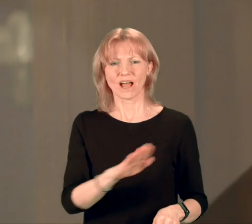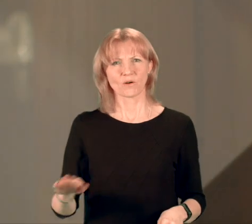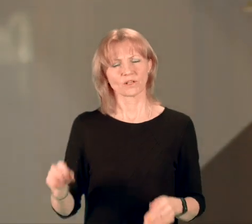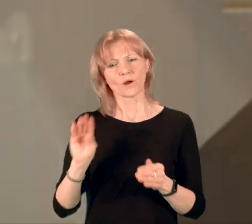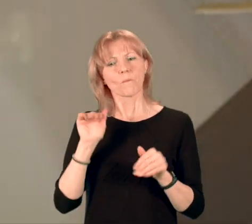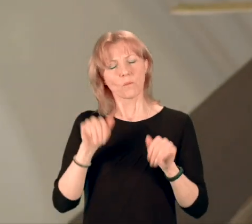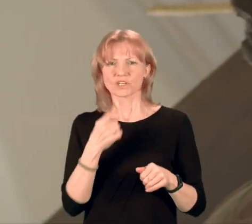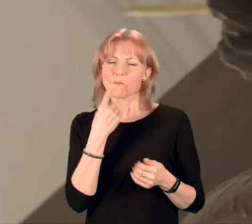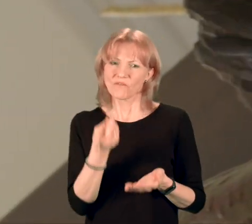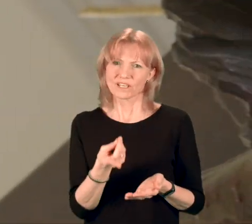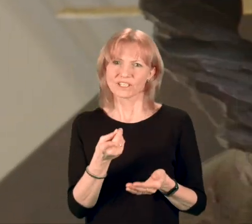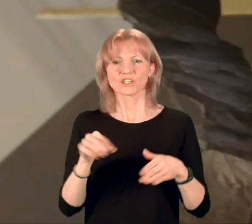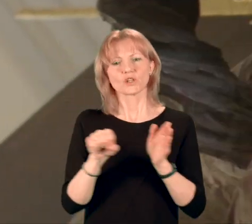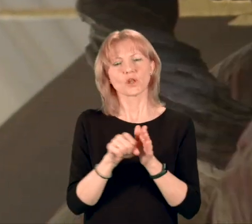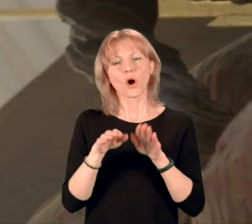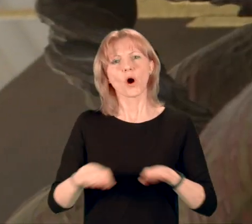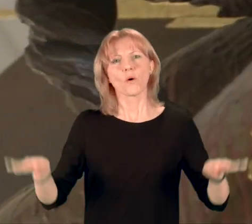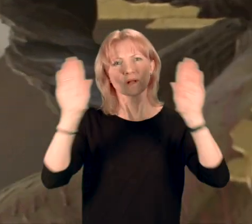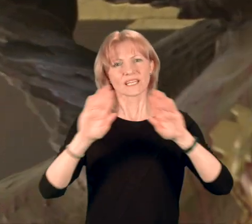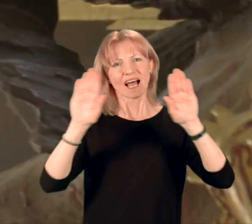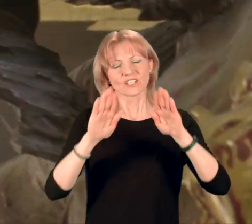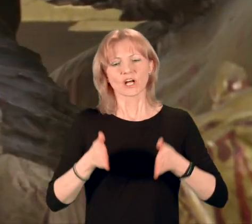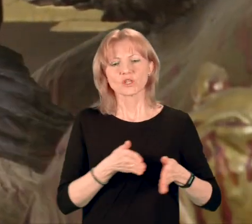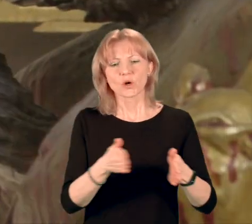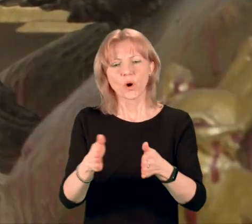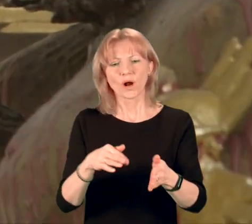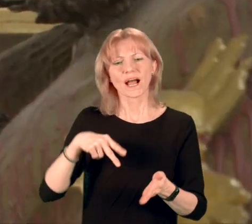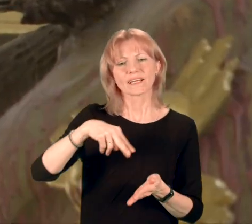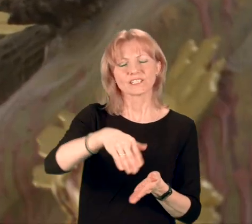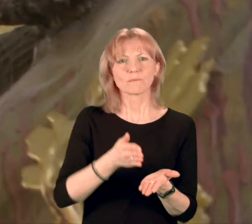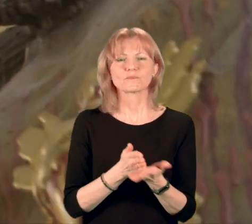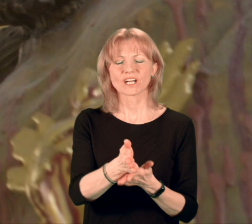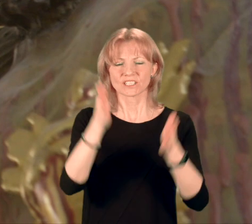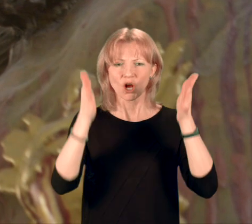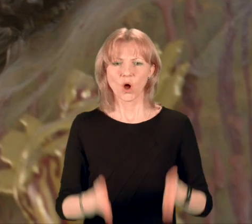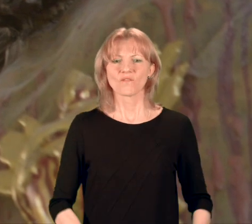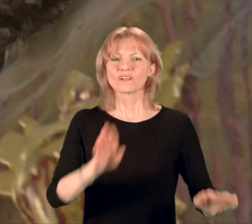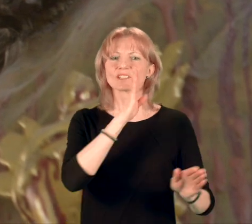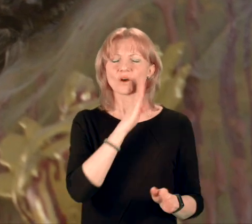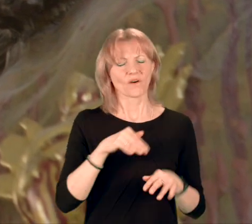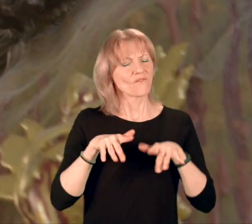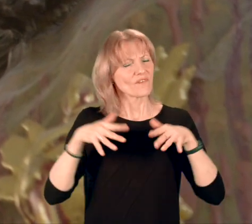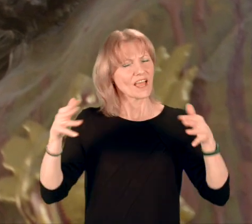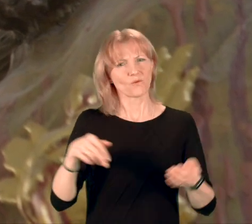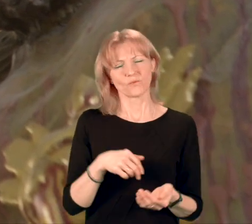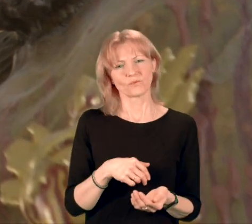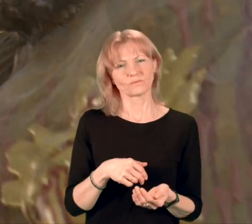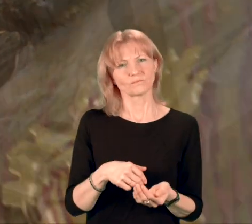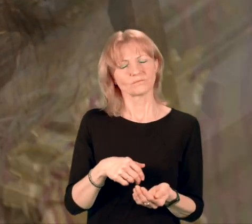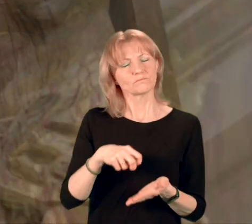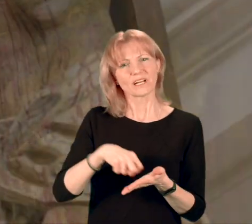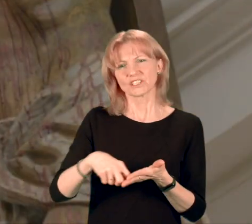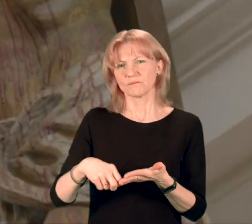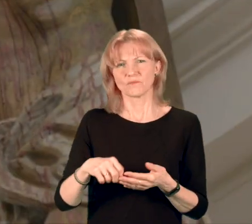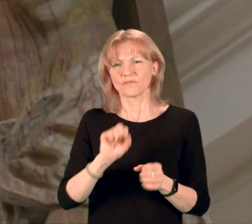że do ołtarza jako miejsca uświęcenia droga wjedzie przez konfesjonał. Wielu pielgrzymów nie wyobraża sobie pobytu na